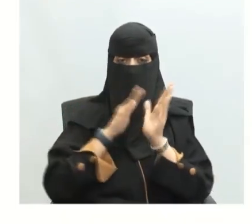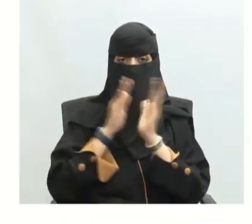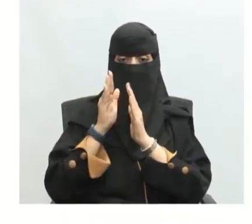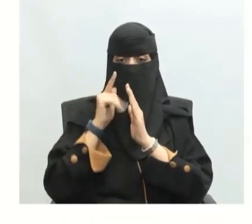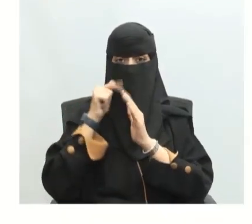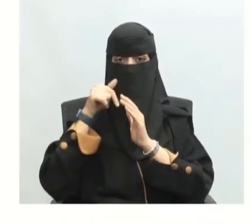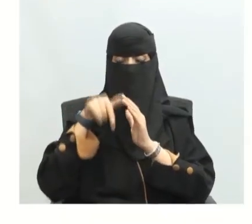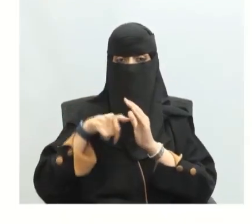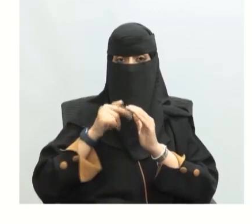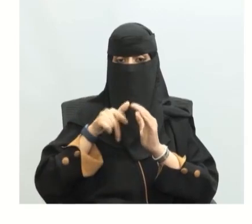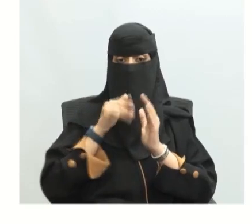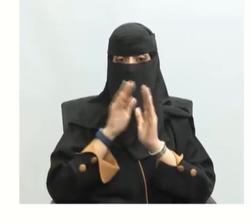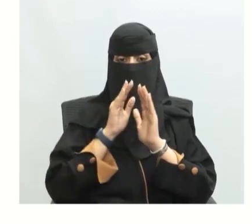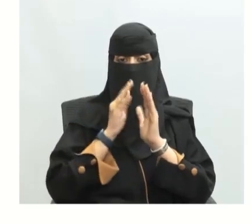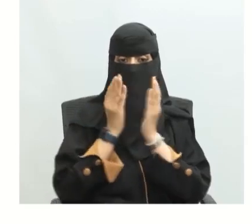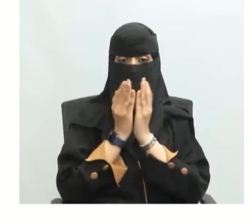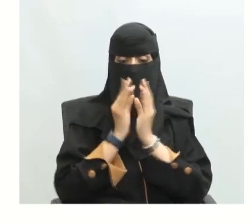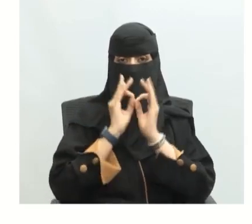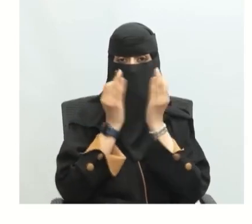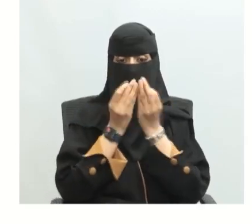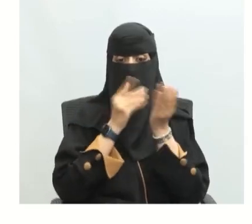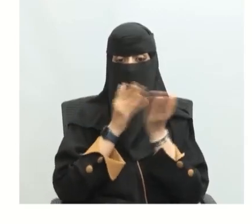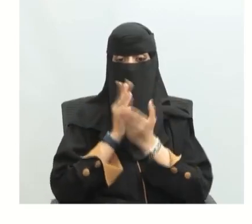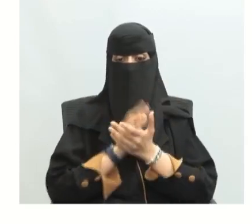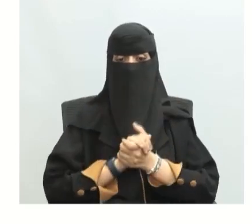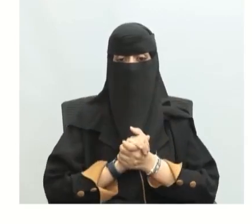ماده الدراسات الاجتماعيه